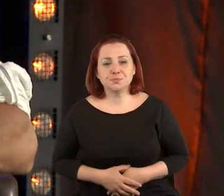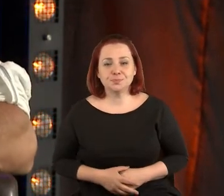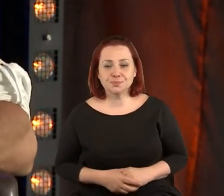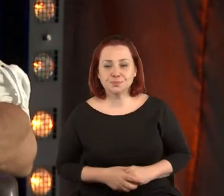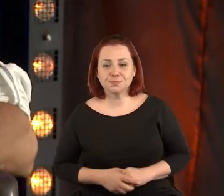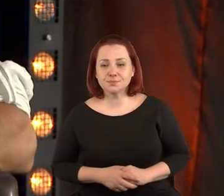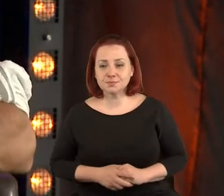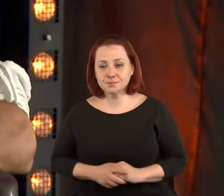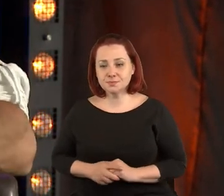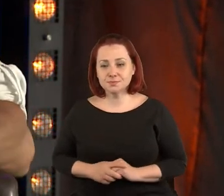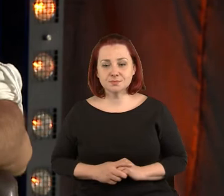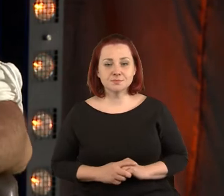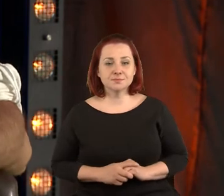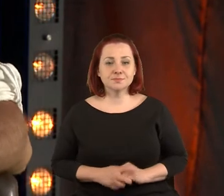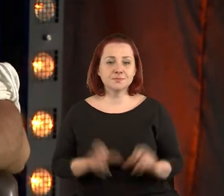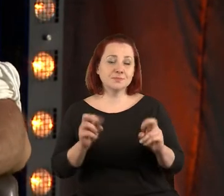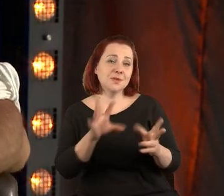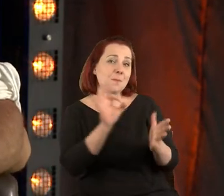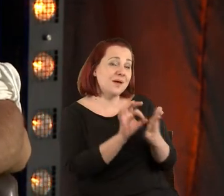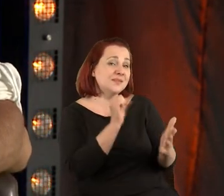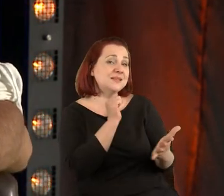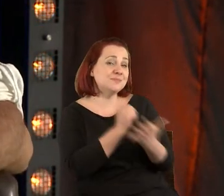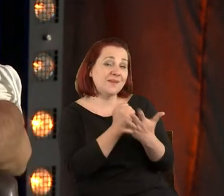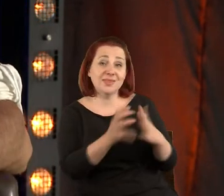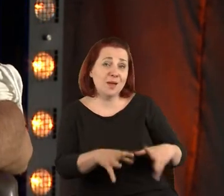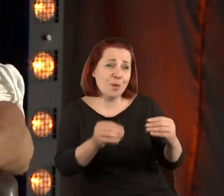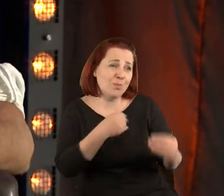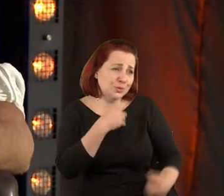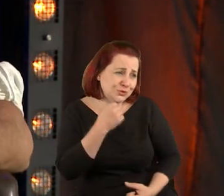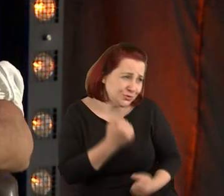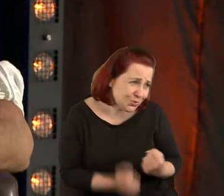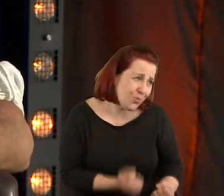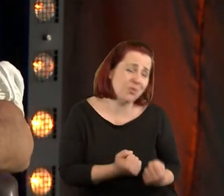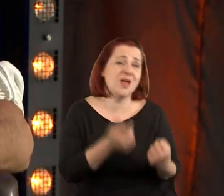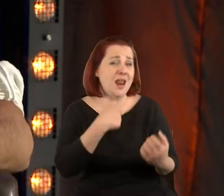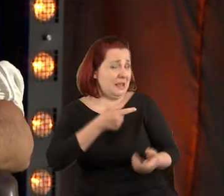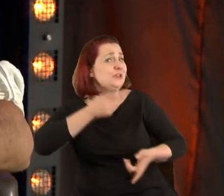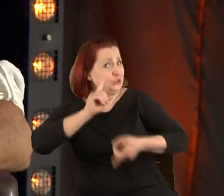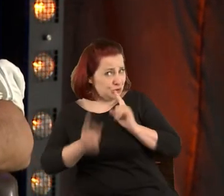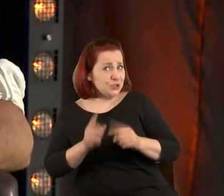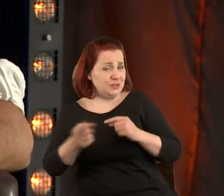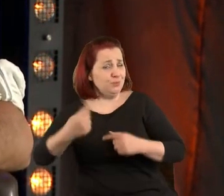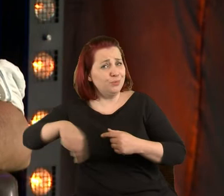no tak, pewne rzeczy na początku przychodziły mi ciężko, tak, ale ja dość szybko, że tak powiem, dość szybko się